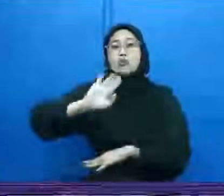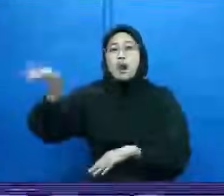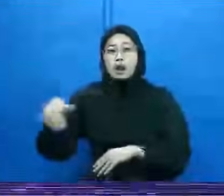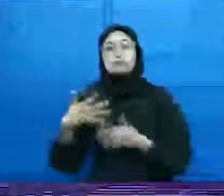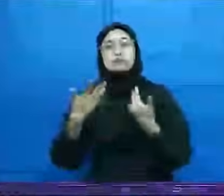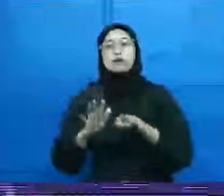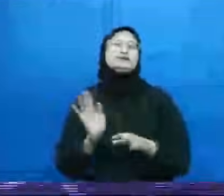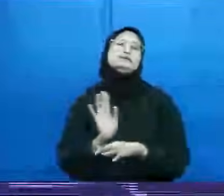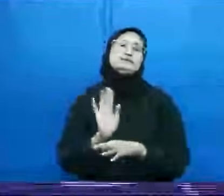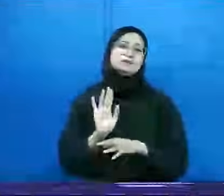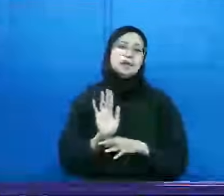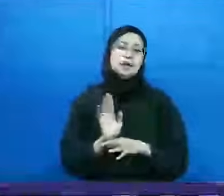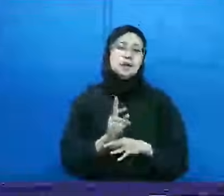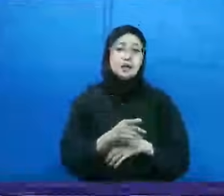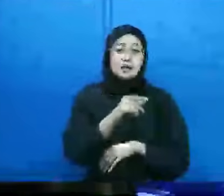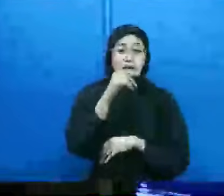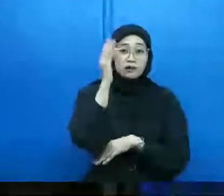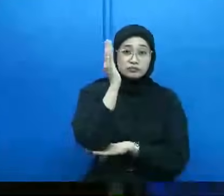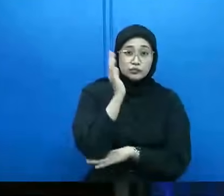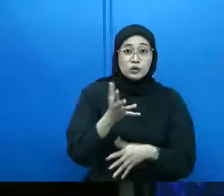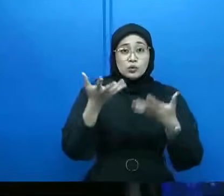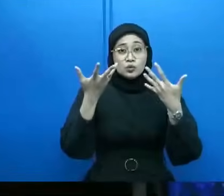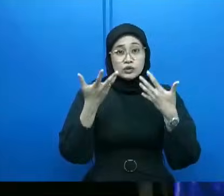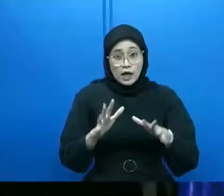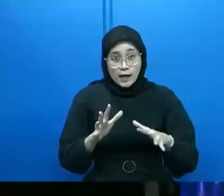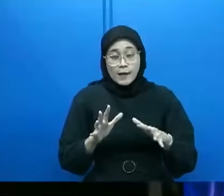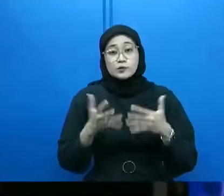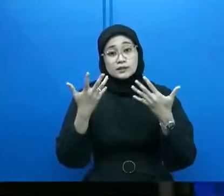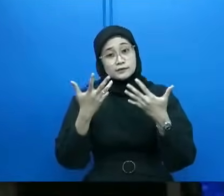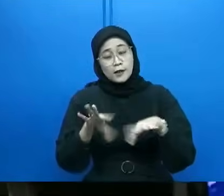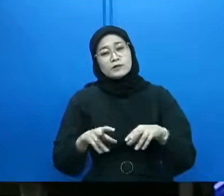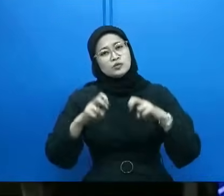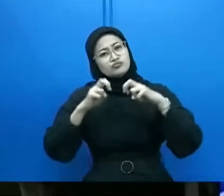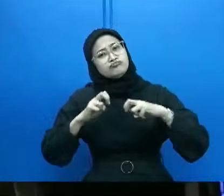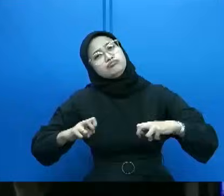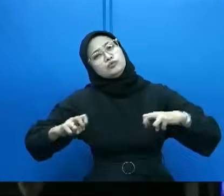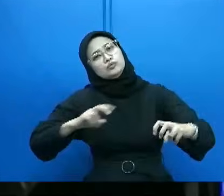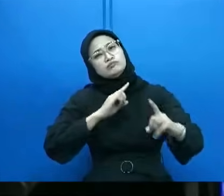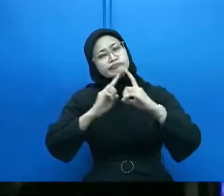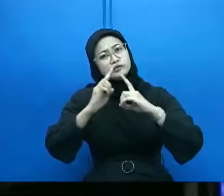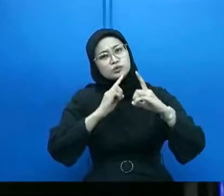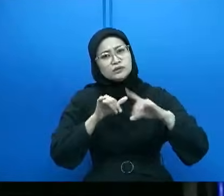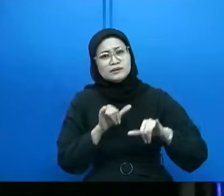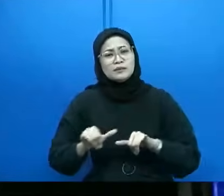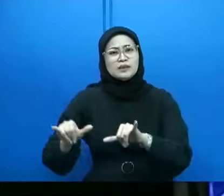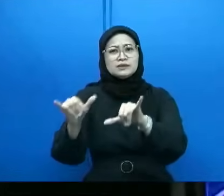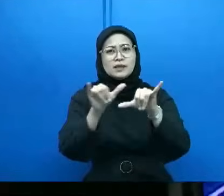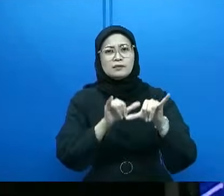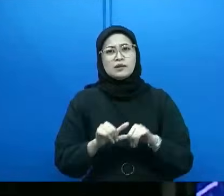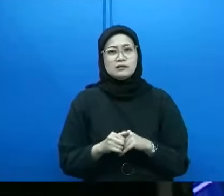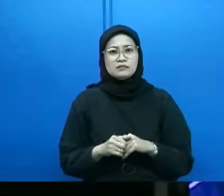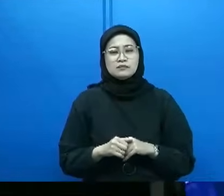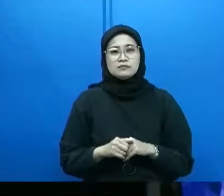bareng-bareng. Kita petakan teman-teman kita ini. Kita duduk saja, foto kita menyebar bersama, teman-teman sudah